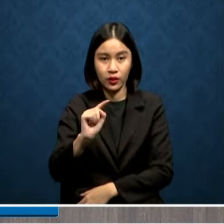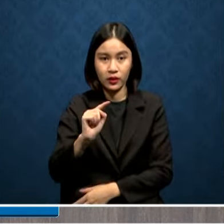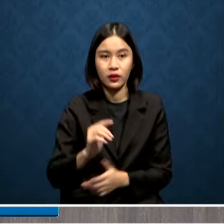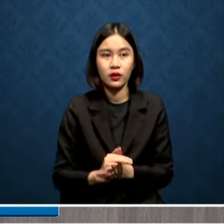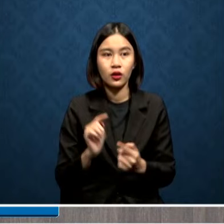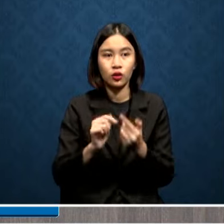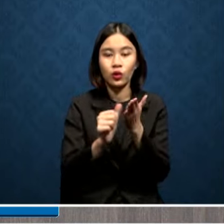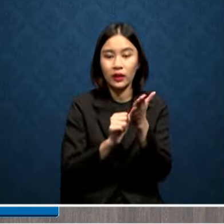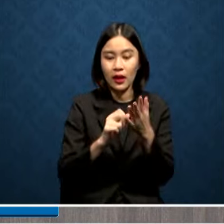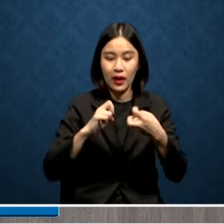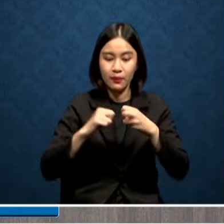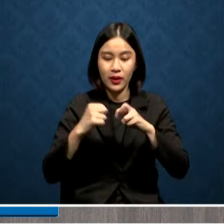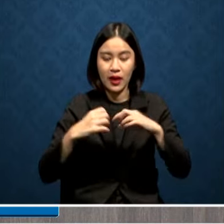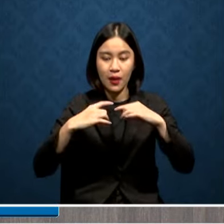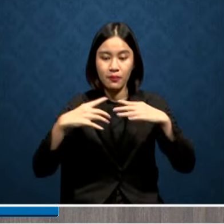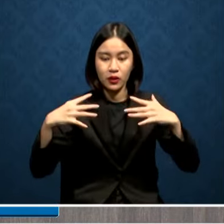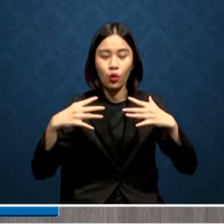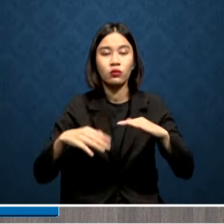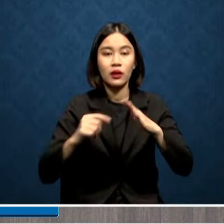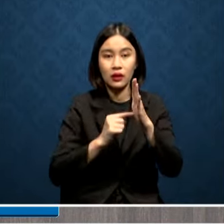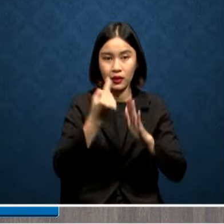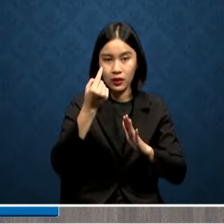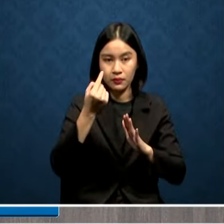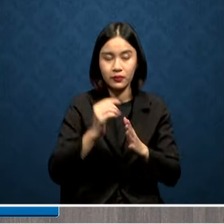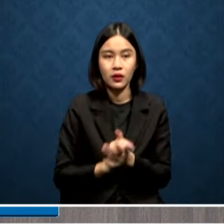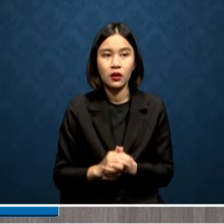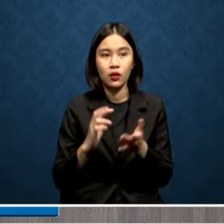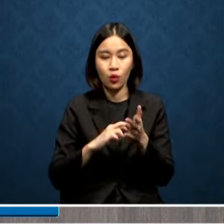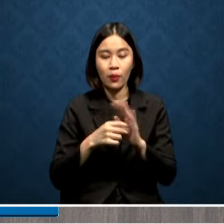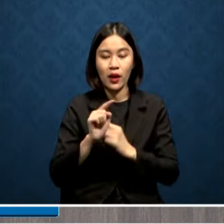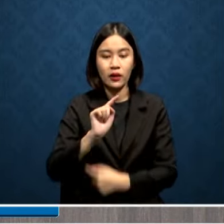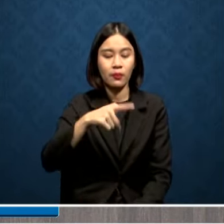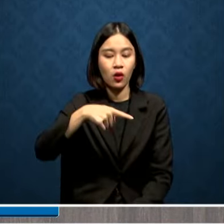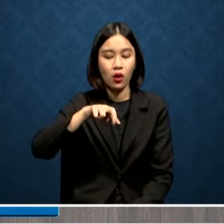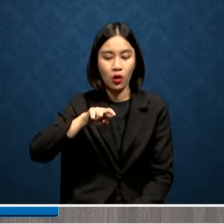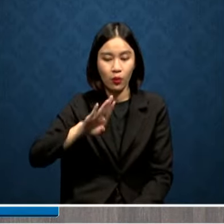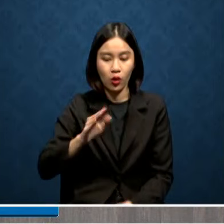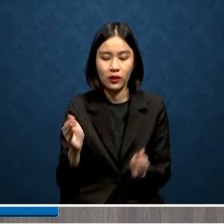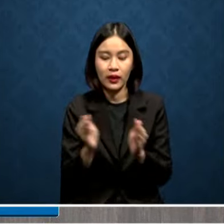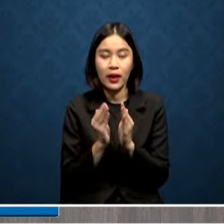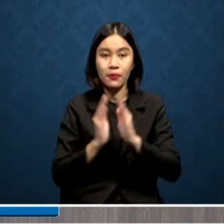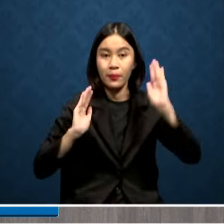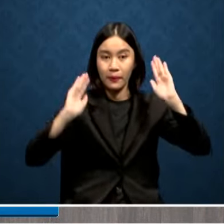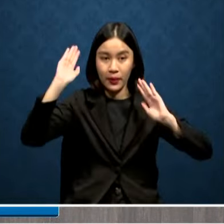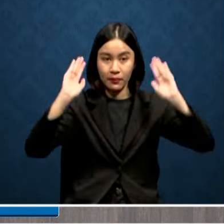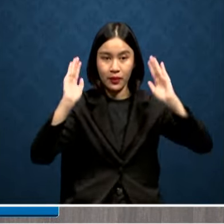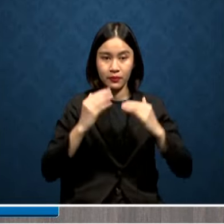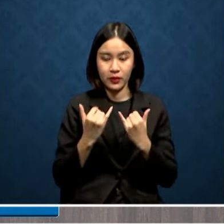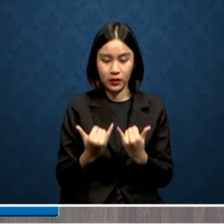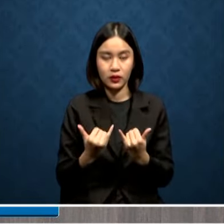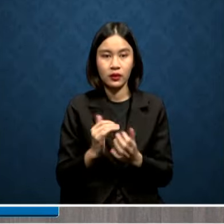ด้วยการแก้ปัญหาความขัดแย้งตั้งแต่เบื้องต้นนั่นก็คือพระบัญญัติออกเสียงประชามติในครั้ง